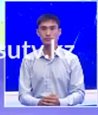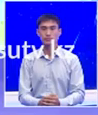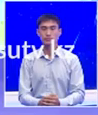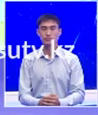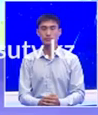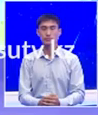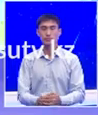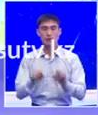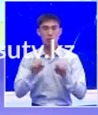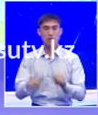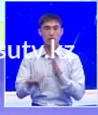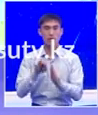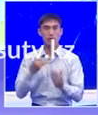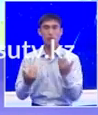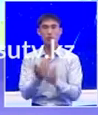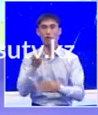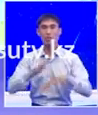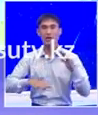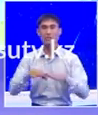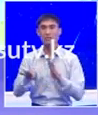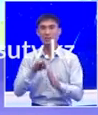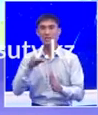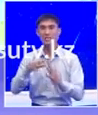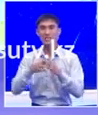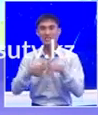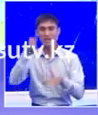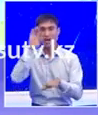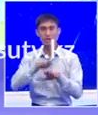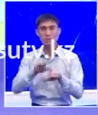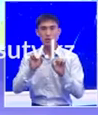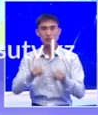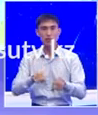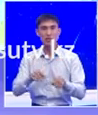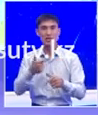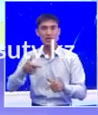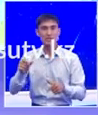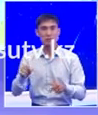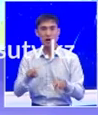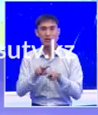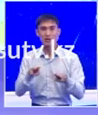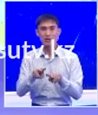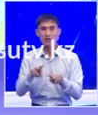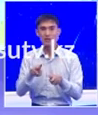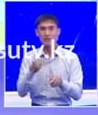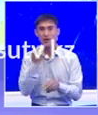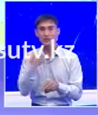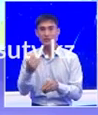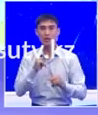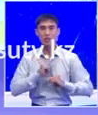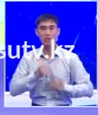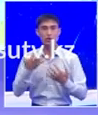право выбора новая практика избрания сельских акимов позволит гражданам контролировать качество их работы считают жители